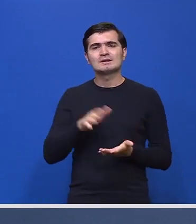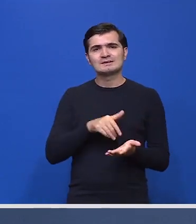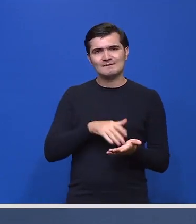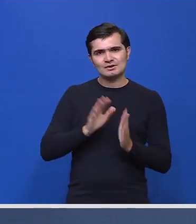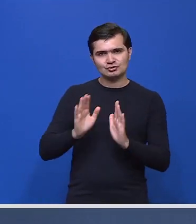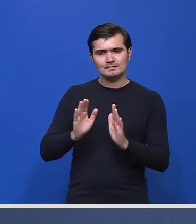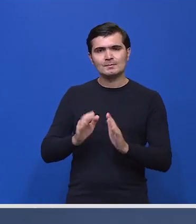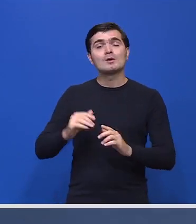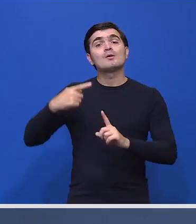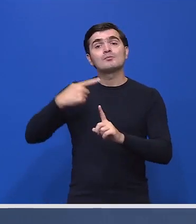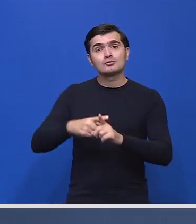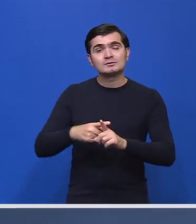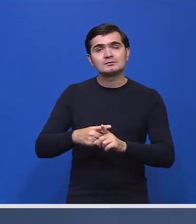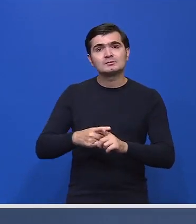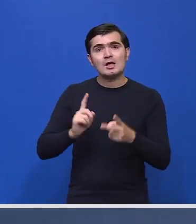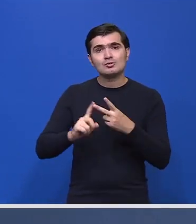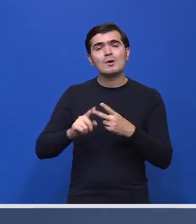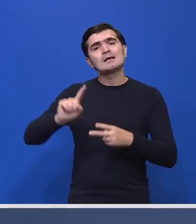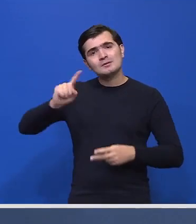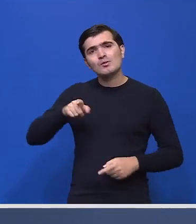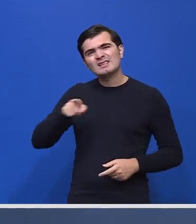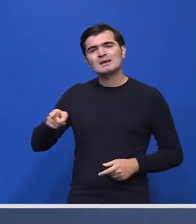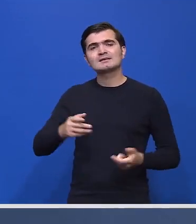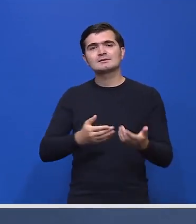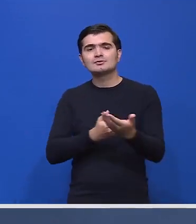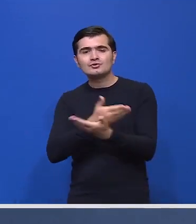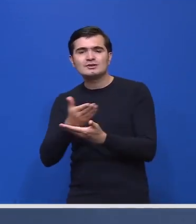publice, dar și să-și poată gestiona eficient